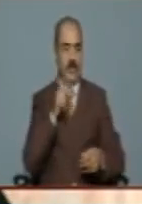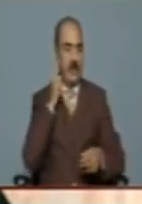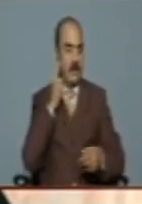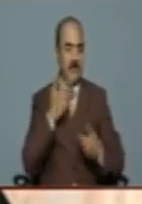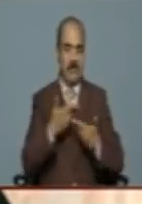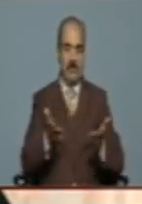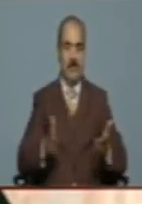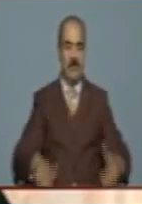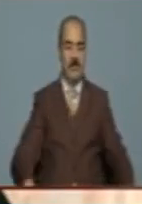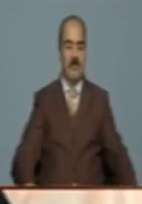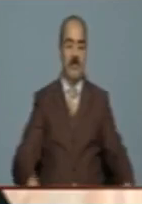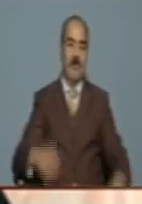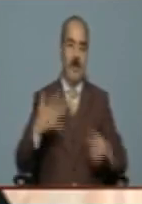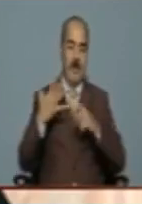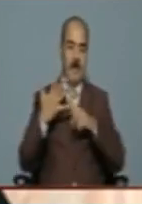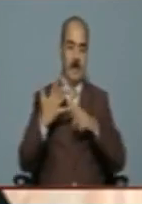خامسا،